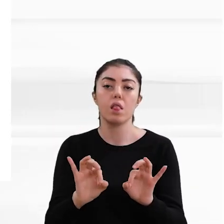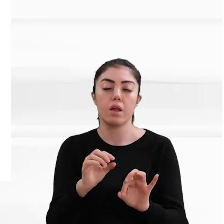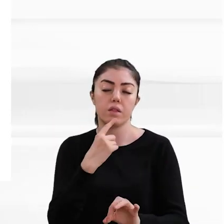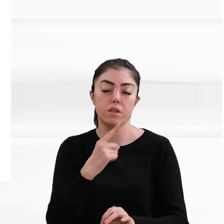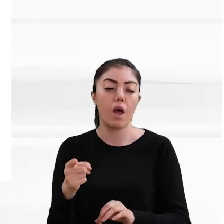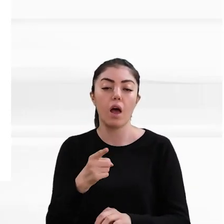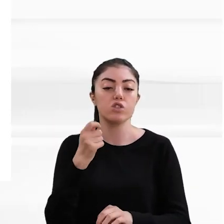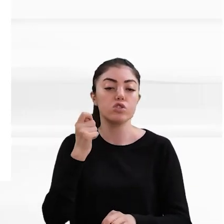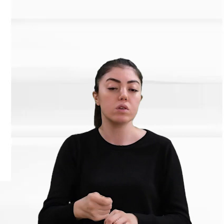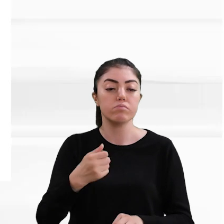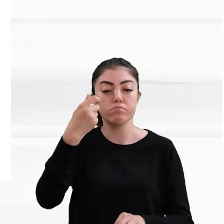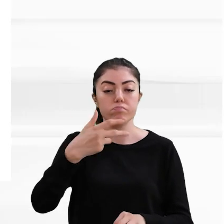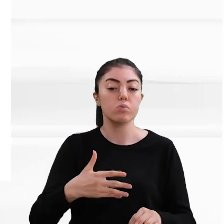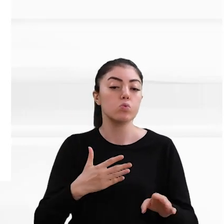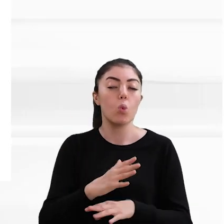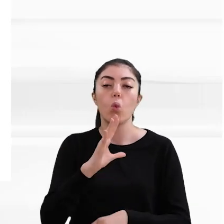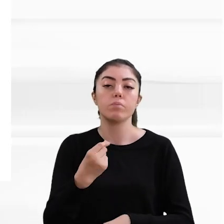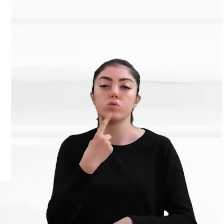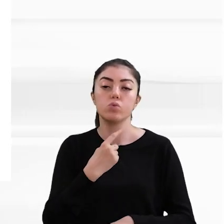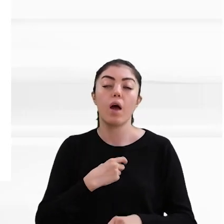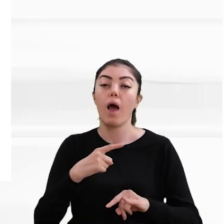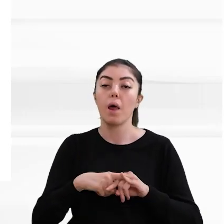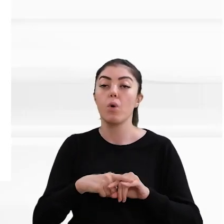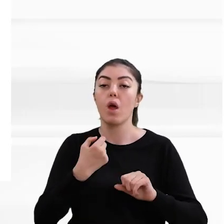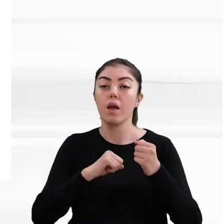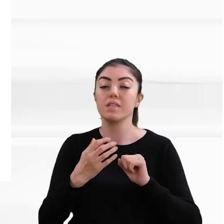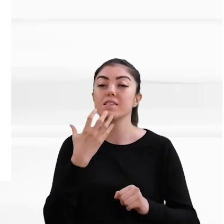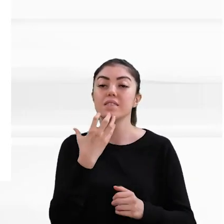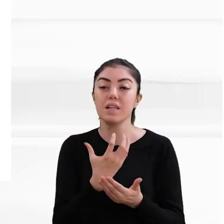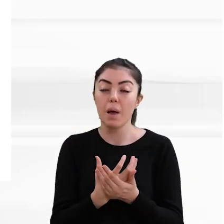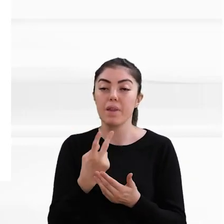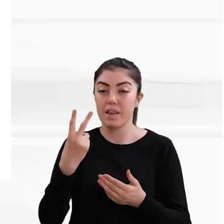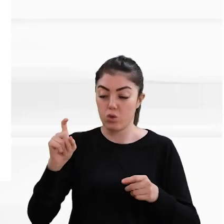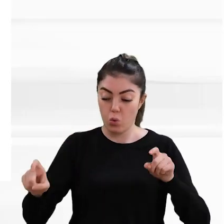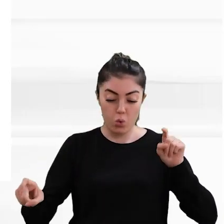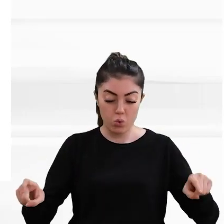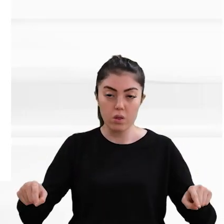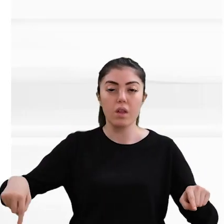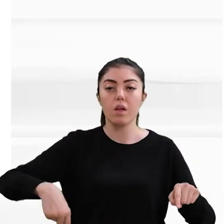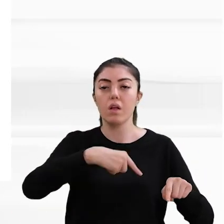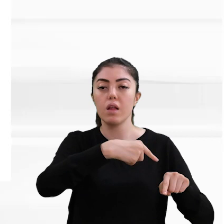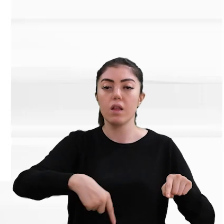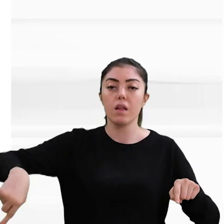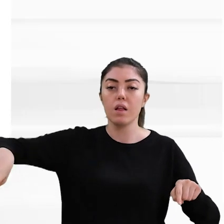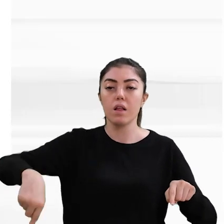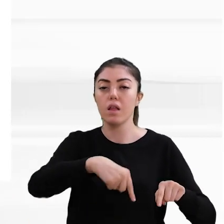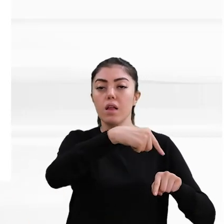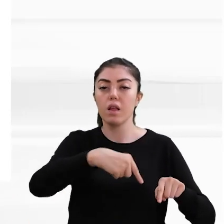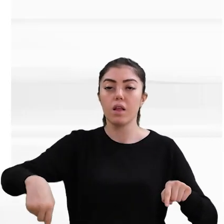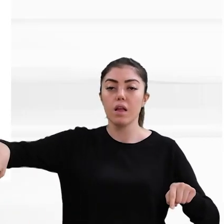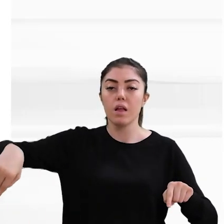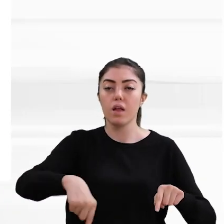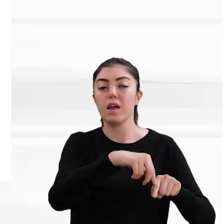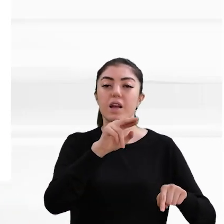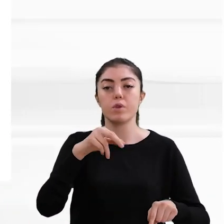denge konumundadır. Yargılarından hangileri doğrudur? Harmonik hareket sabit iki nokta arasında yapılan gidip gelme